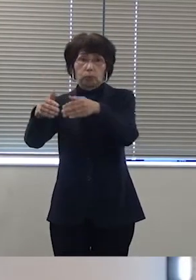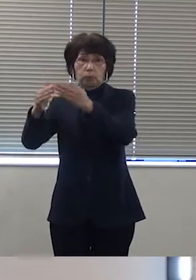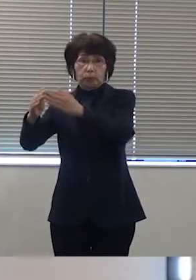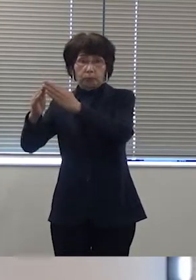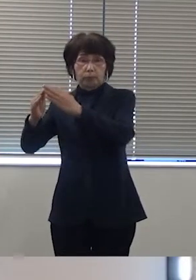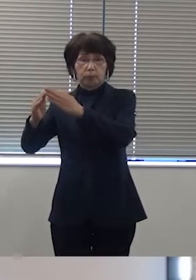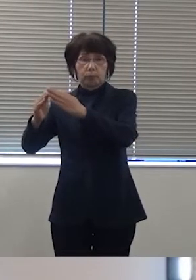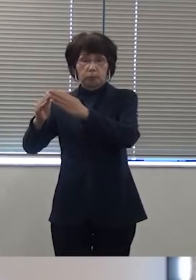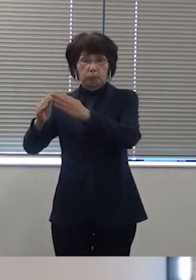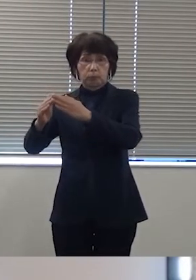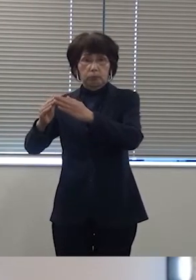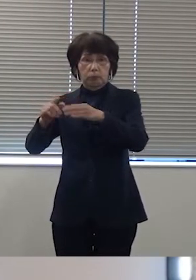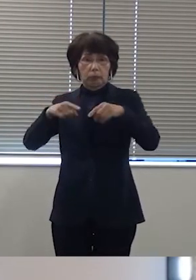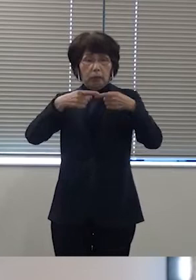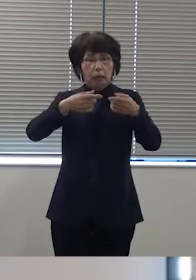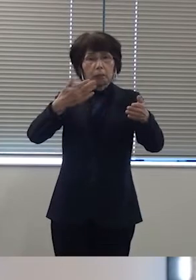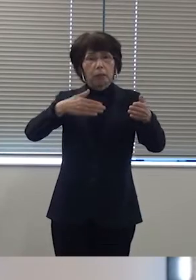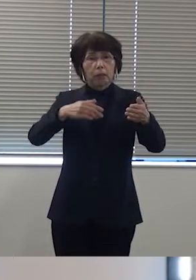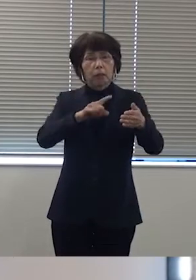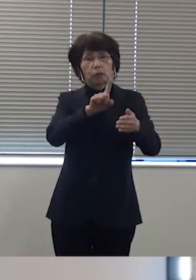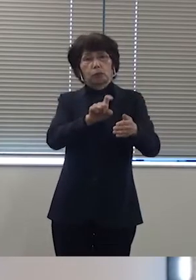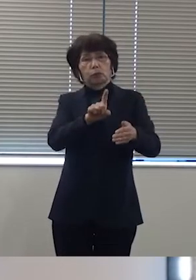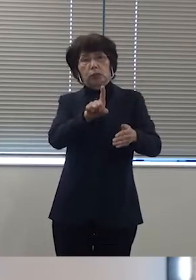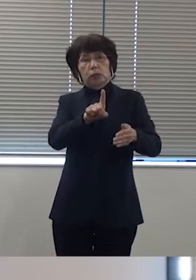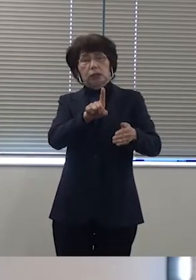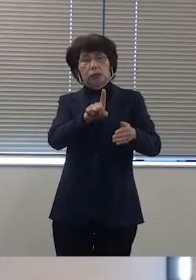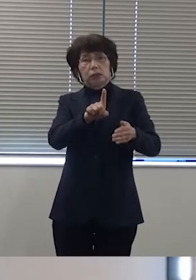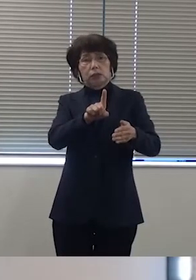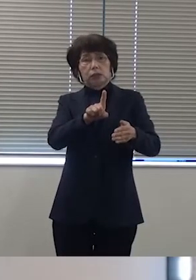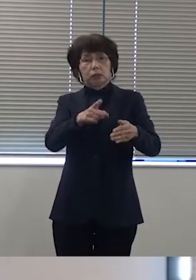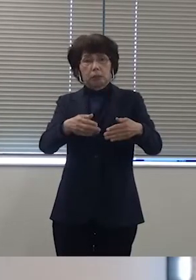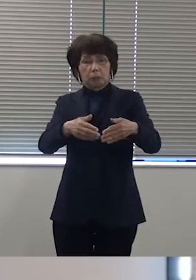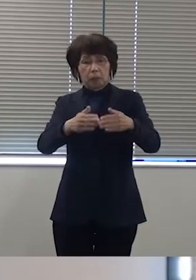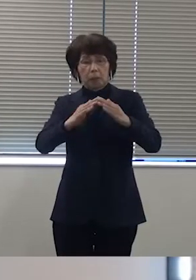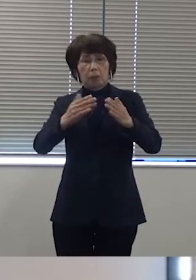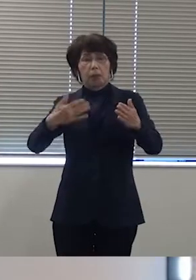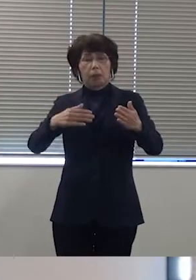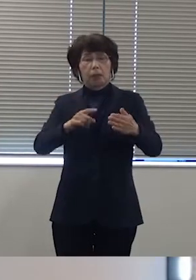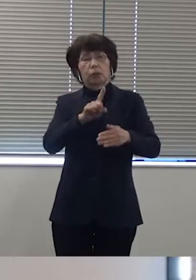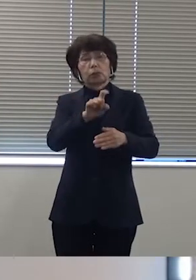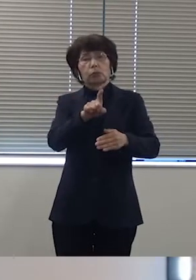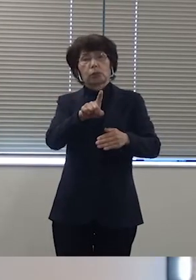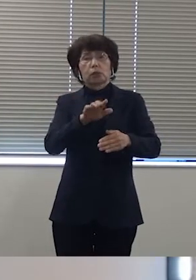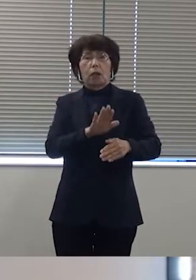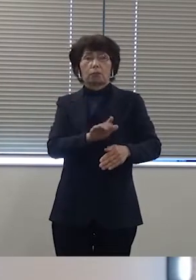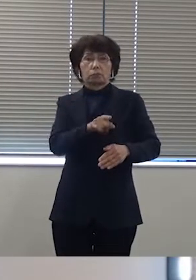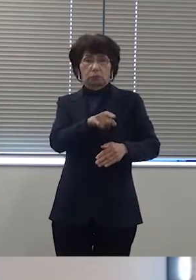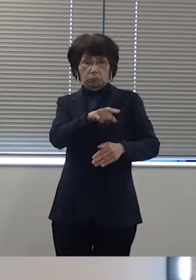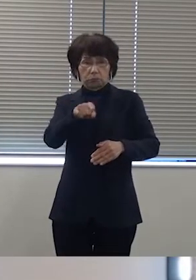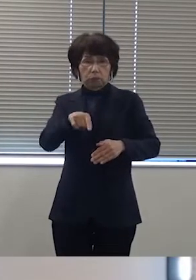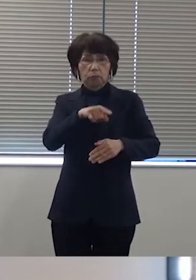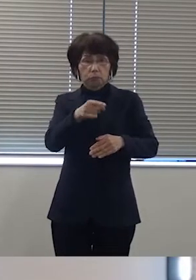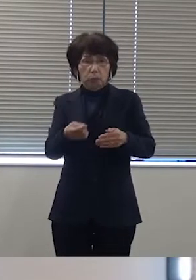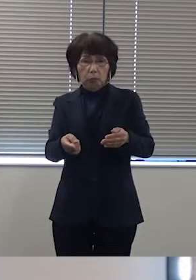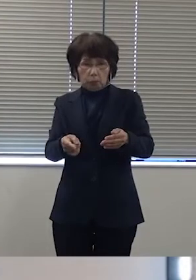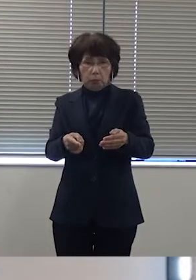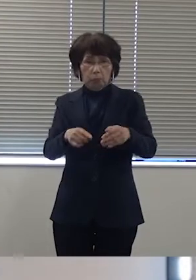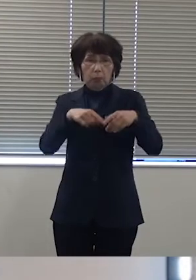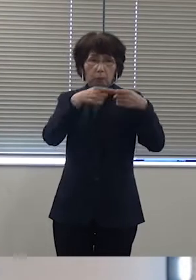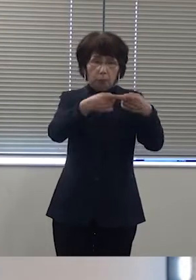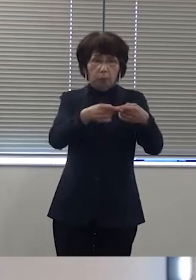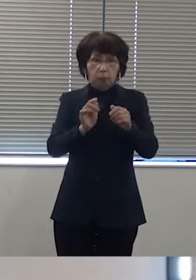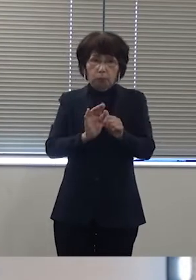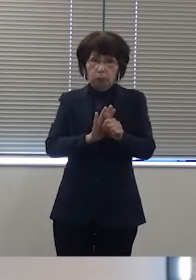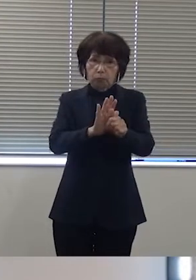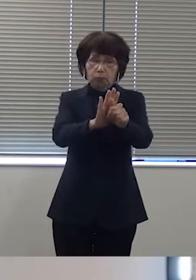ていないところは11ぐらいあるので、それの加入の促進というものを入れ込んであります。あともう一つの柱はやっぱり福